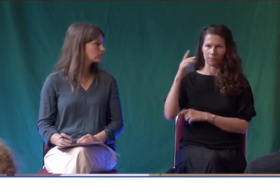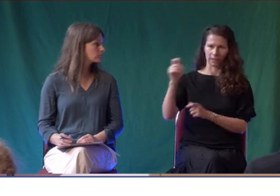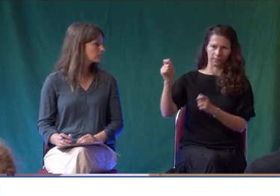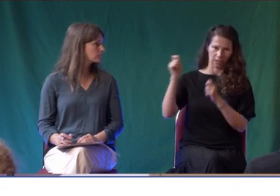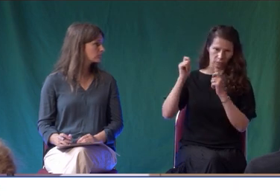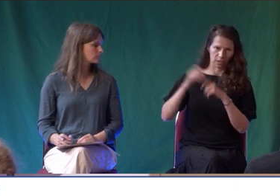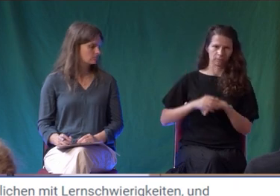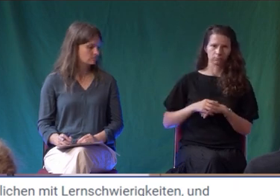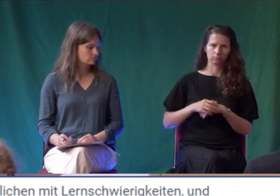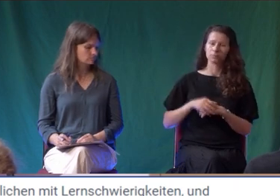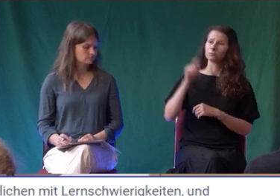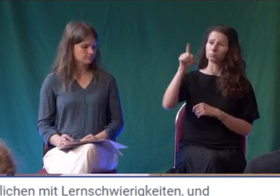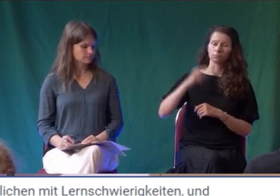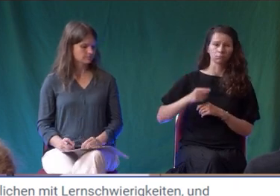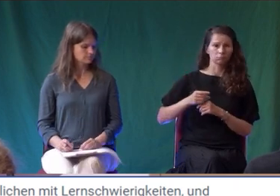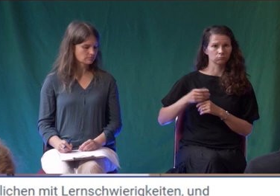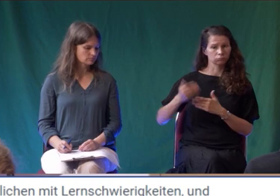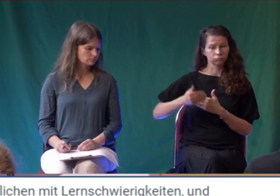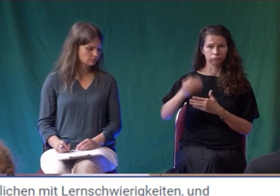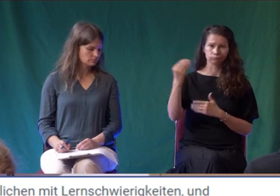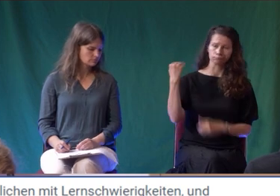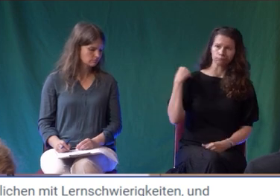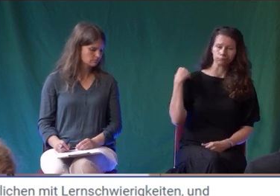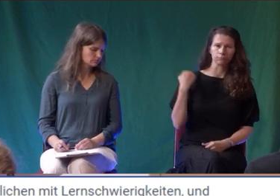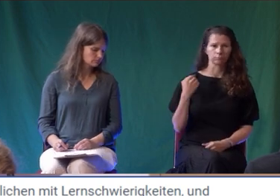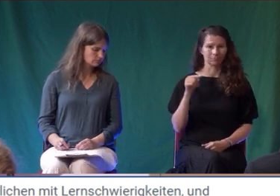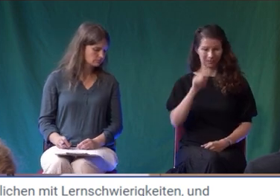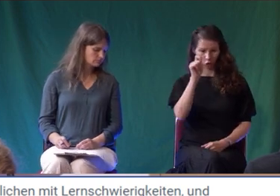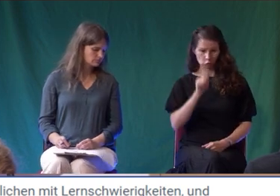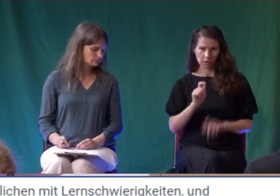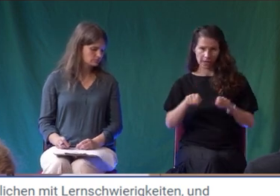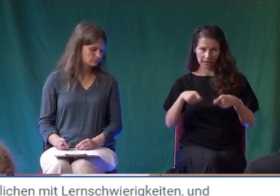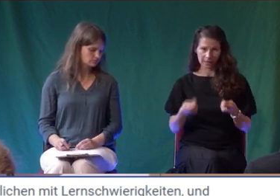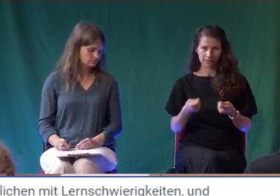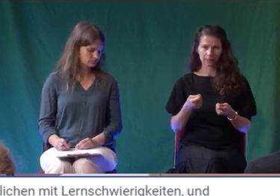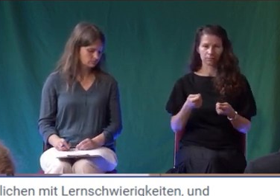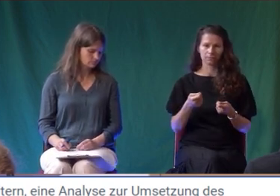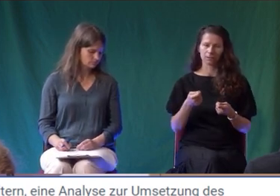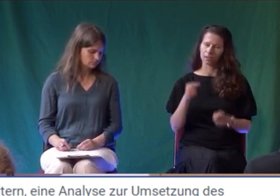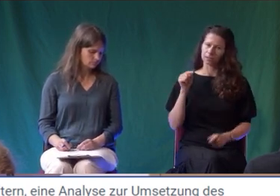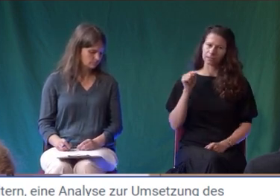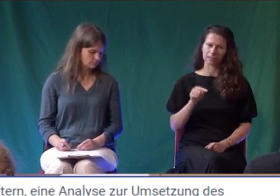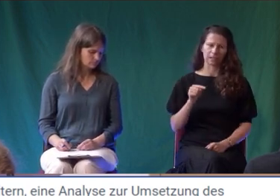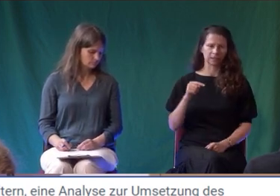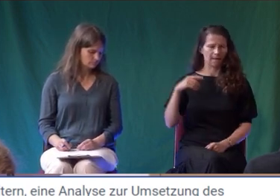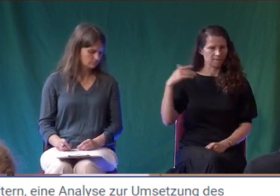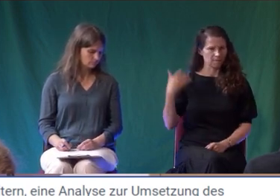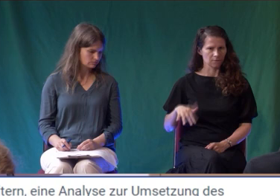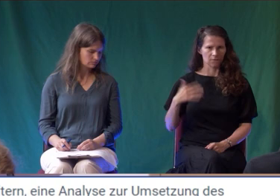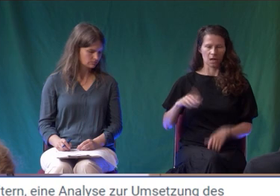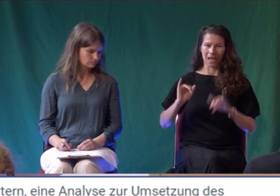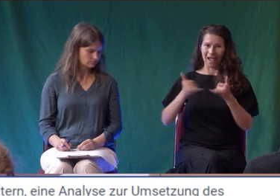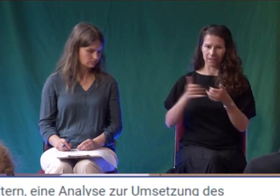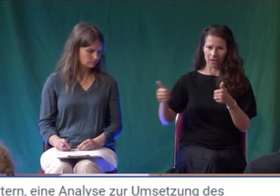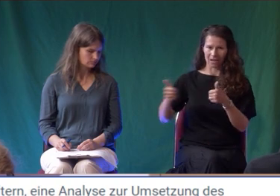wieder bestätigt dass diese die Ergebnisse dieser Studie der e-punkt darauf waren dass die elternassistenz